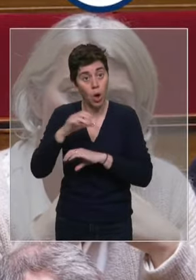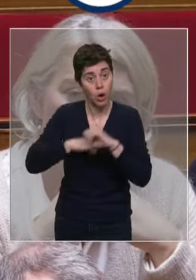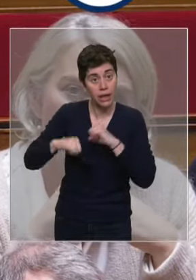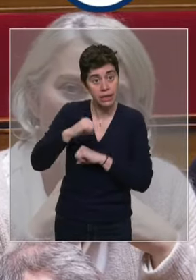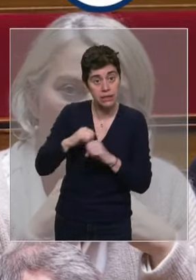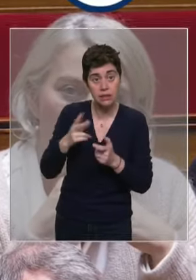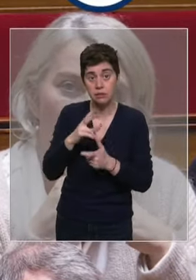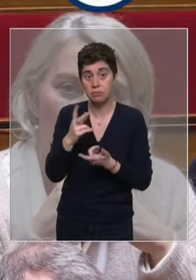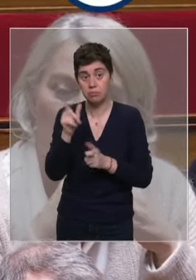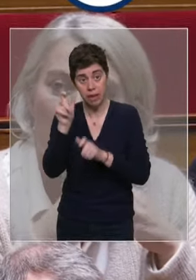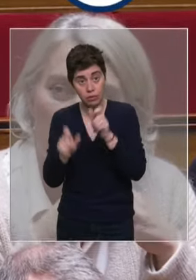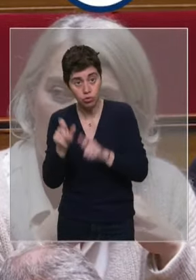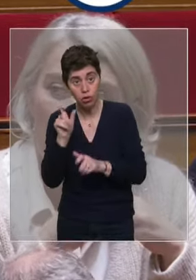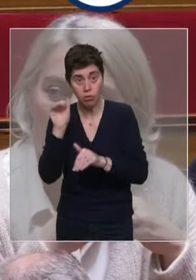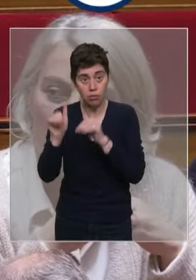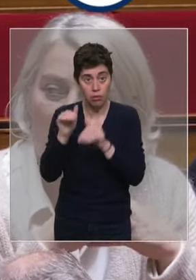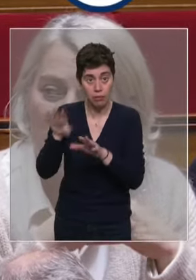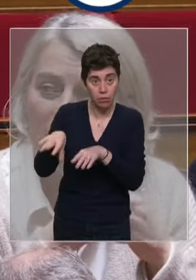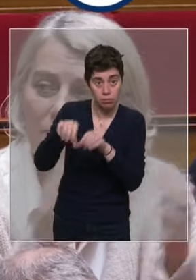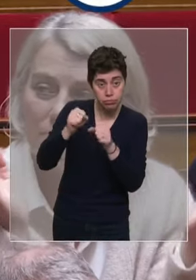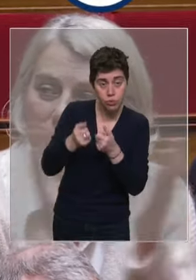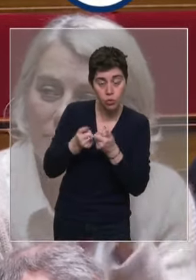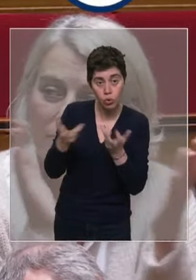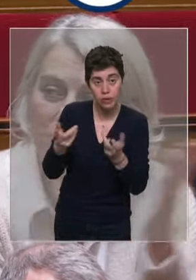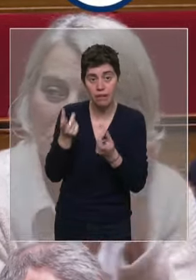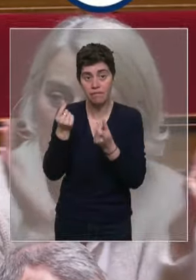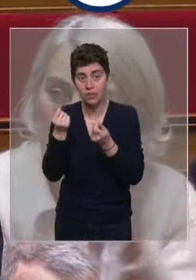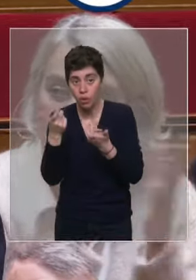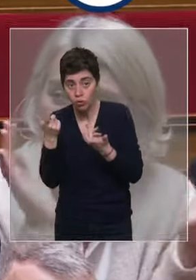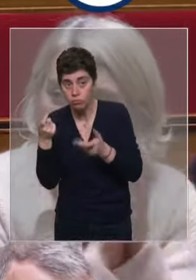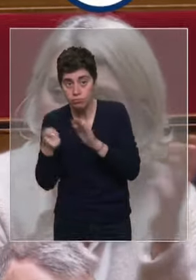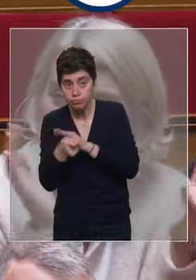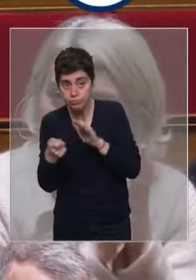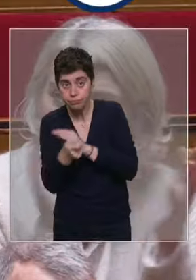financiers ce plan va-t-il nous permettre de rattraper notre retard ?